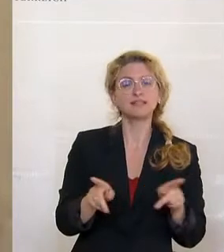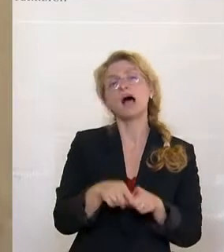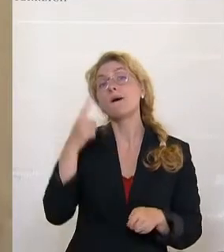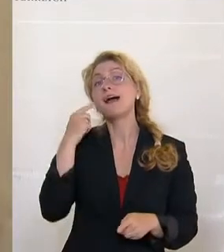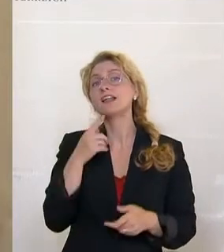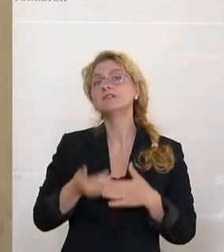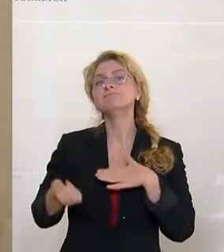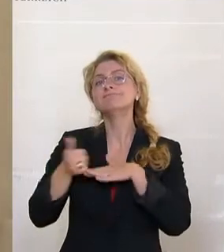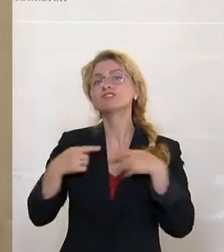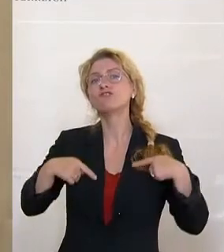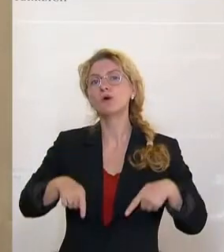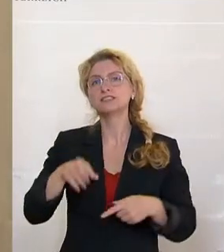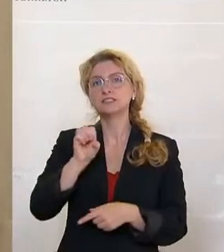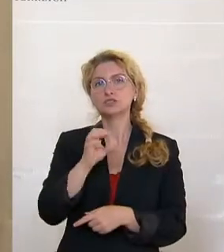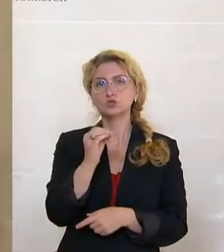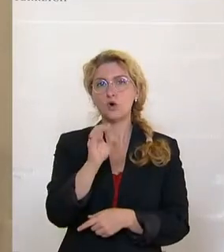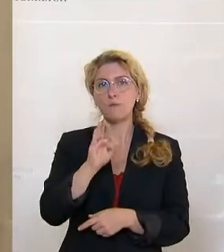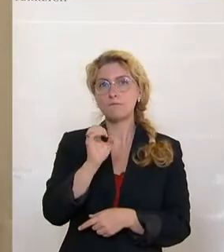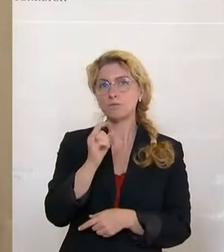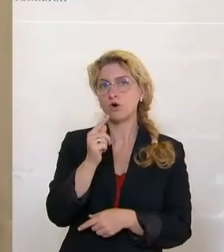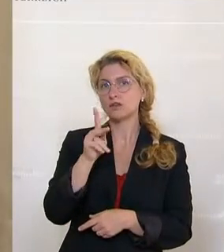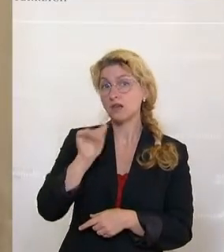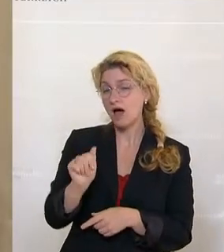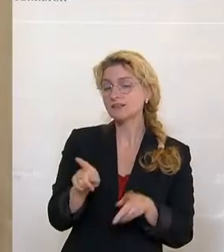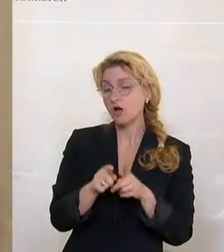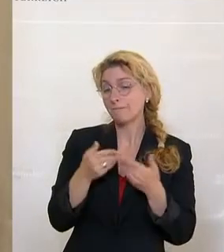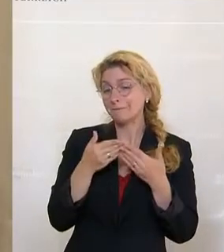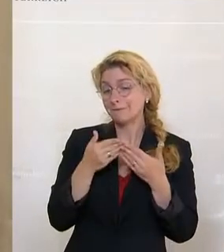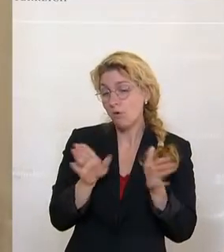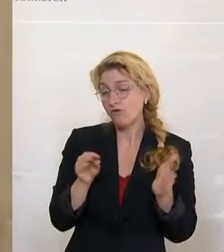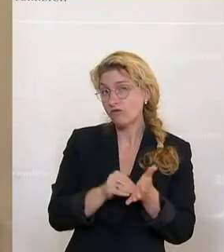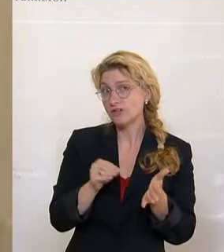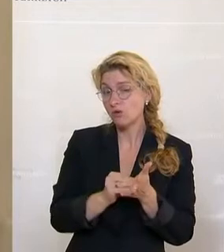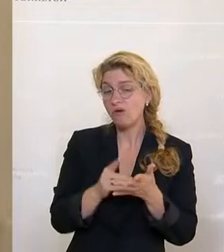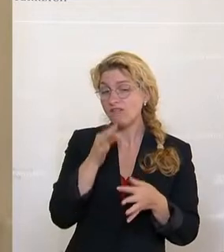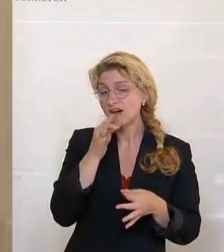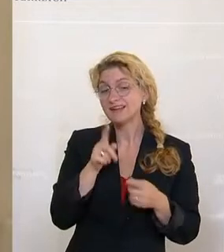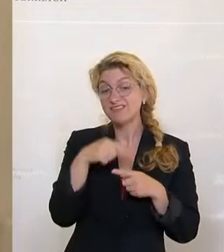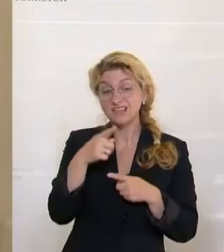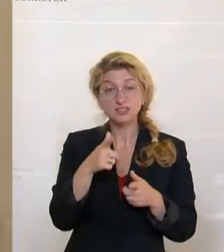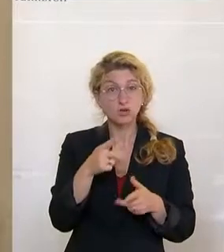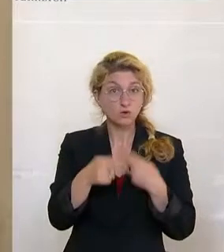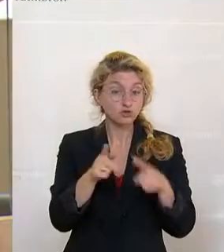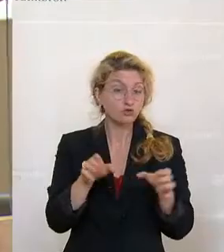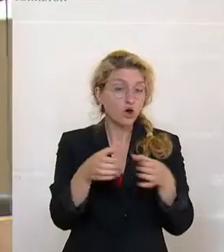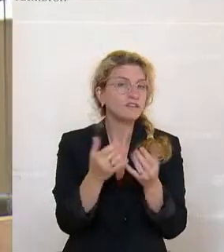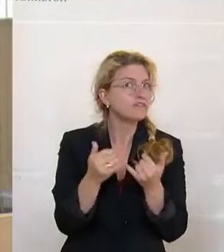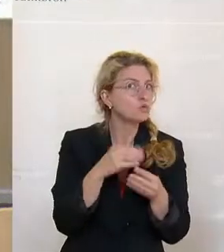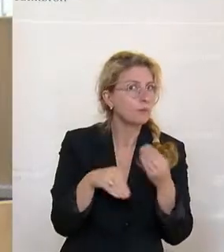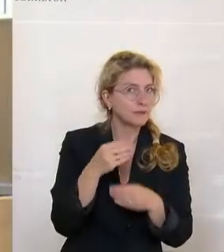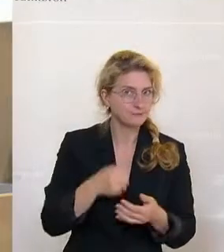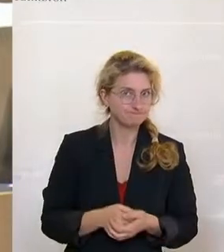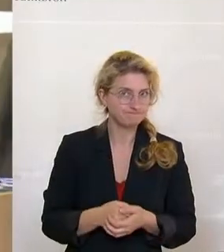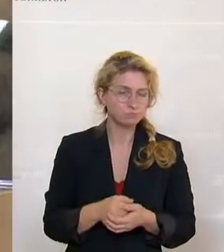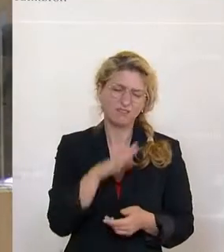Vorsitzenden, wo hier auch die Frage offen ist, wie handhaben wir das im nächsten U-Ausschuss. Trotz der Störungen können wir mit Fug